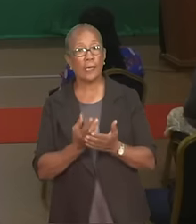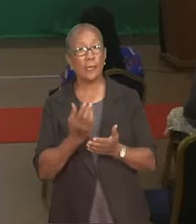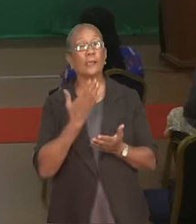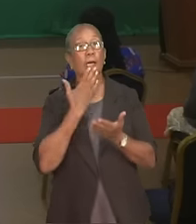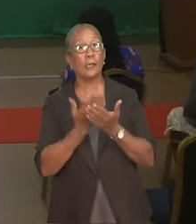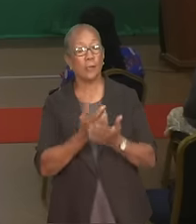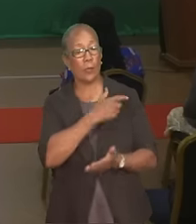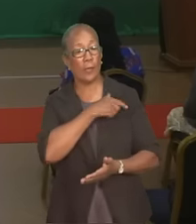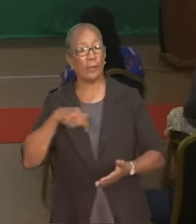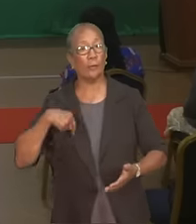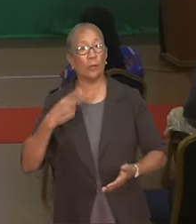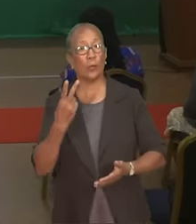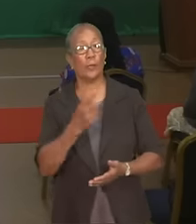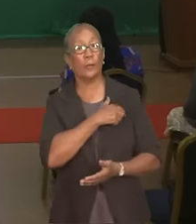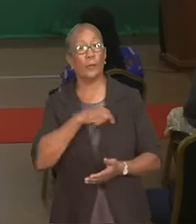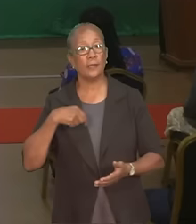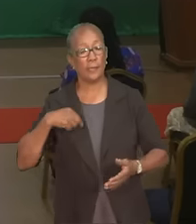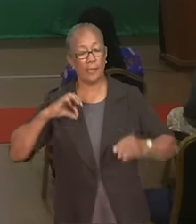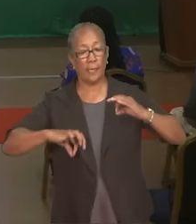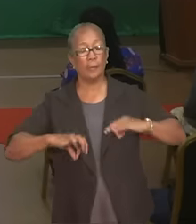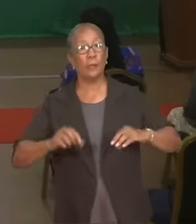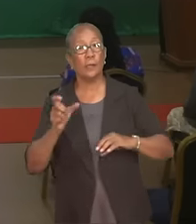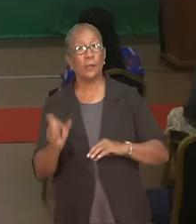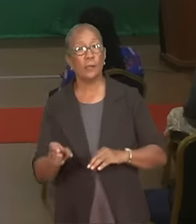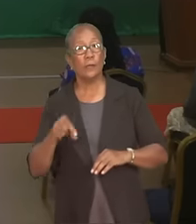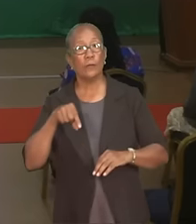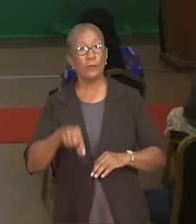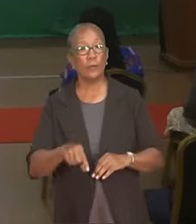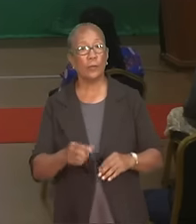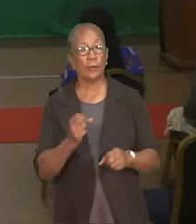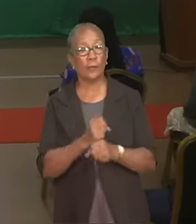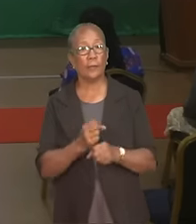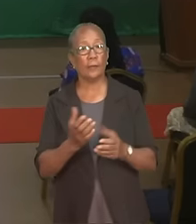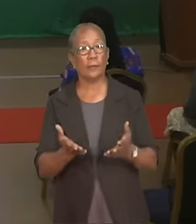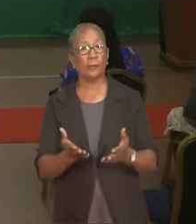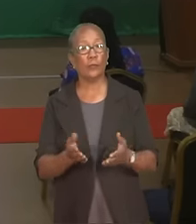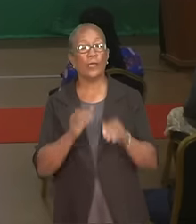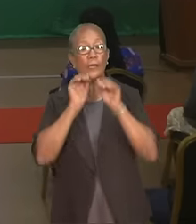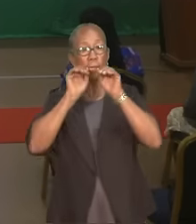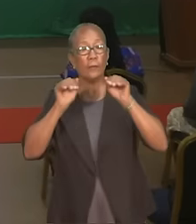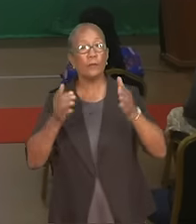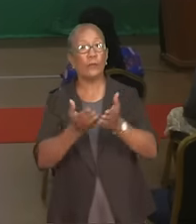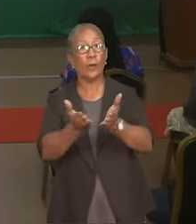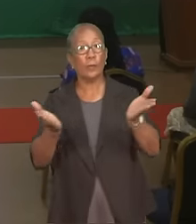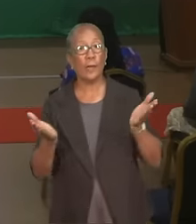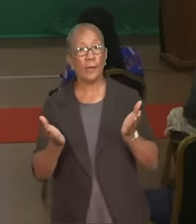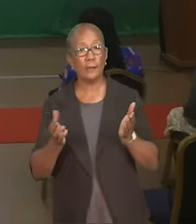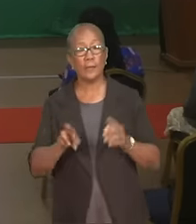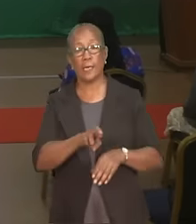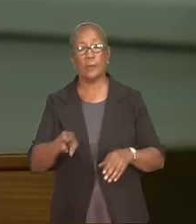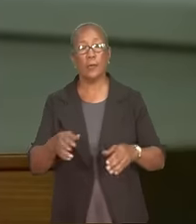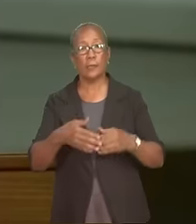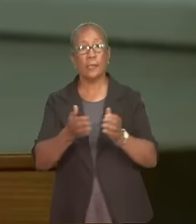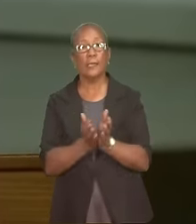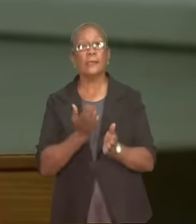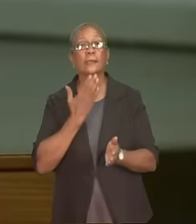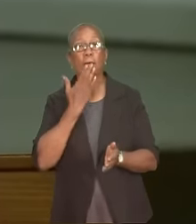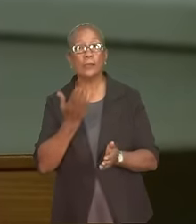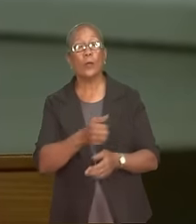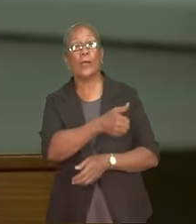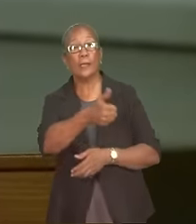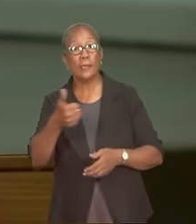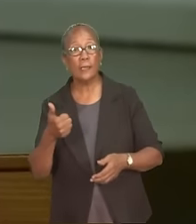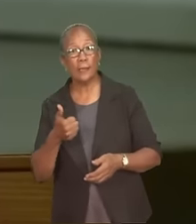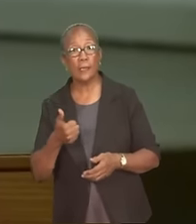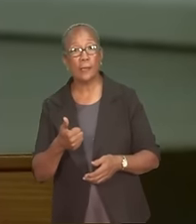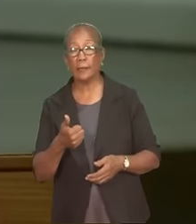vicepresident en alle aanwezige ministers voor het verstrekken van de informatie. Namens onze regering bedanken wij een ieder voor